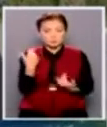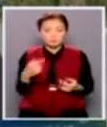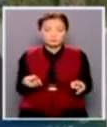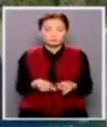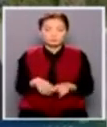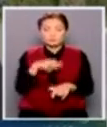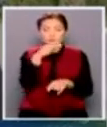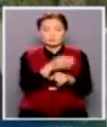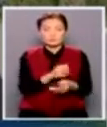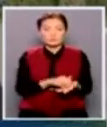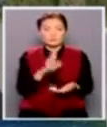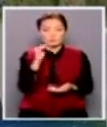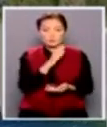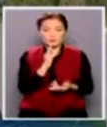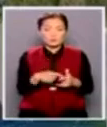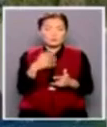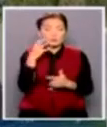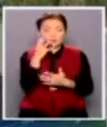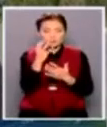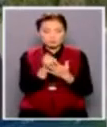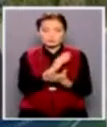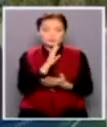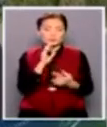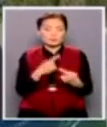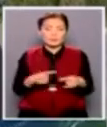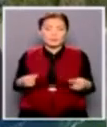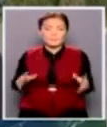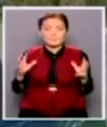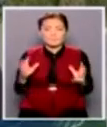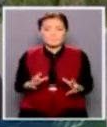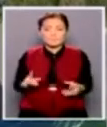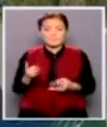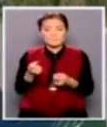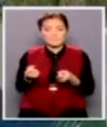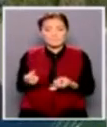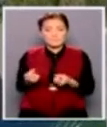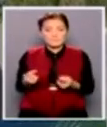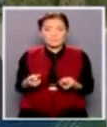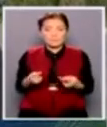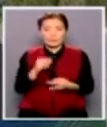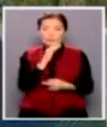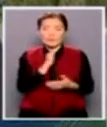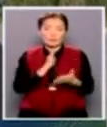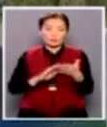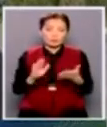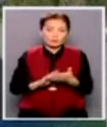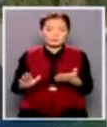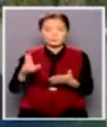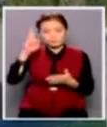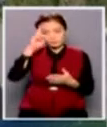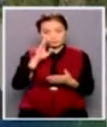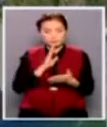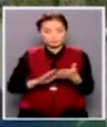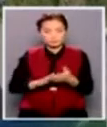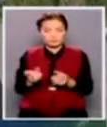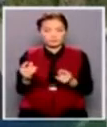Алайда жауапкершіліктен қашқан аналар немесе жүктілігін жасырған аналар әртүрлі заңсыз жолмен сәбилерін далаға, қоқыс шашектерінде, әжетханаларда тастап кету